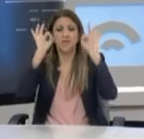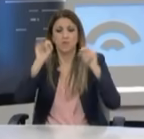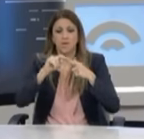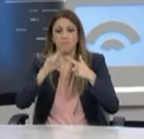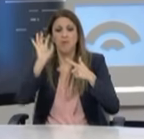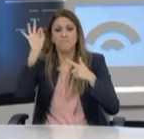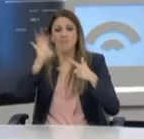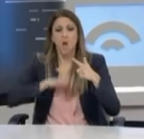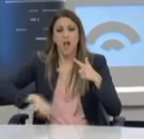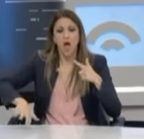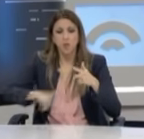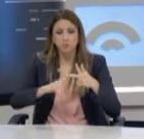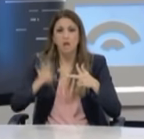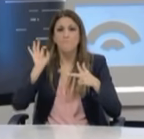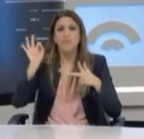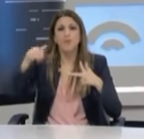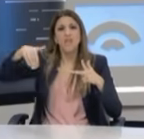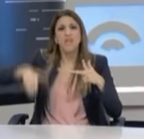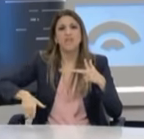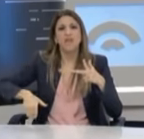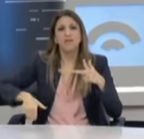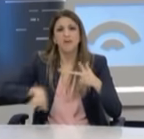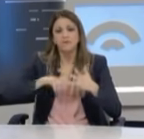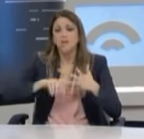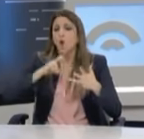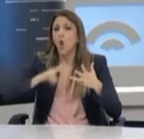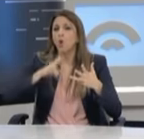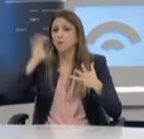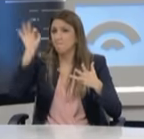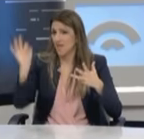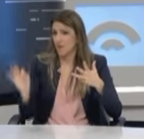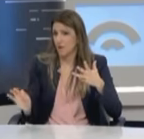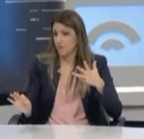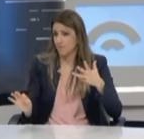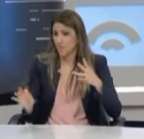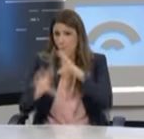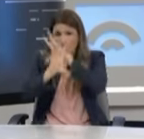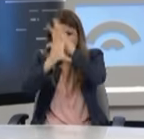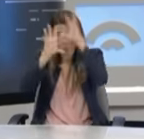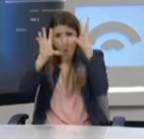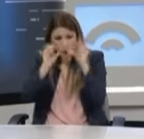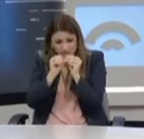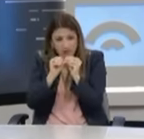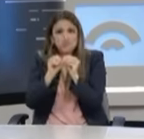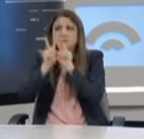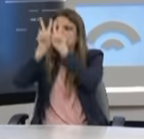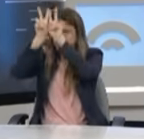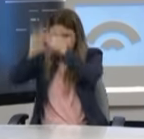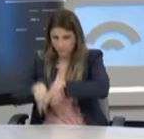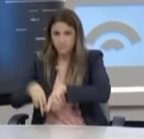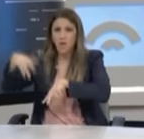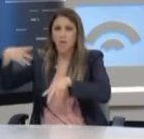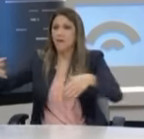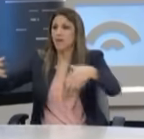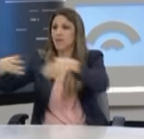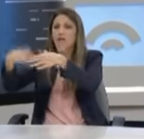μακεδονικό λαό, μακεδονική ηθαγένεια, μακεδονική γλώσσα, κατά την εκτίμησή μου όλα αυτά συνιστούν αναγνώριση μακεδονικής